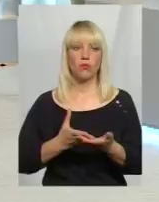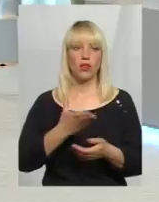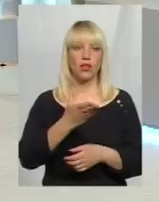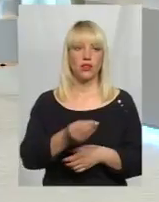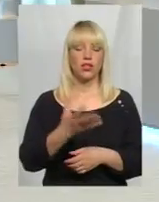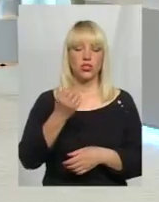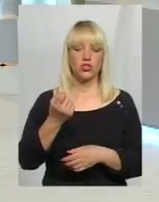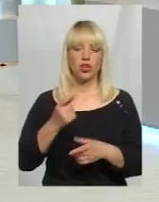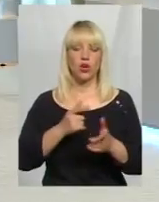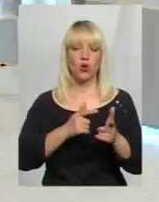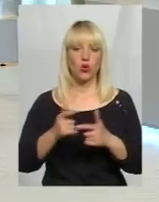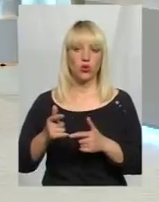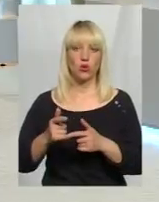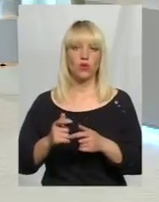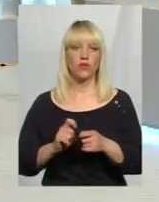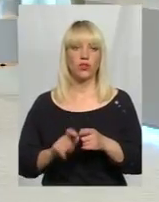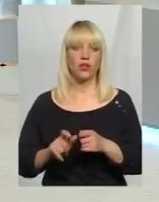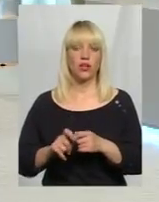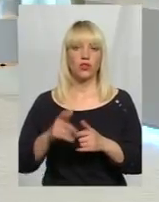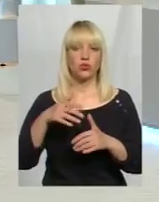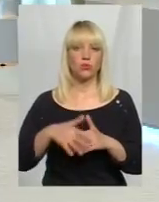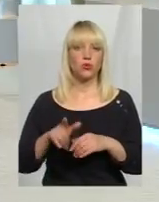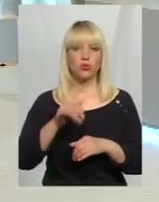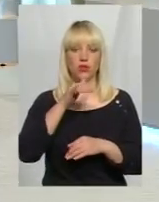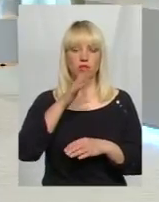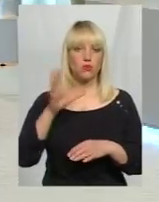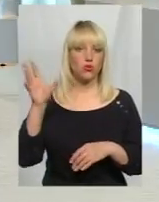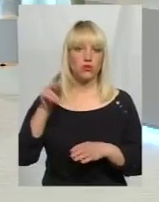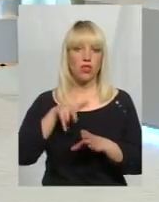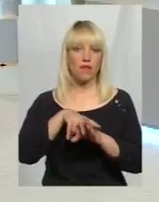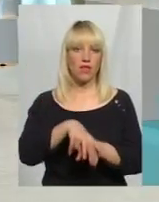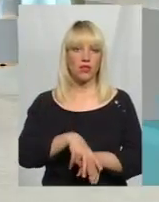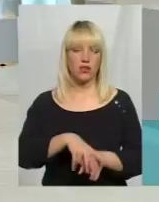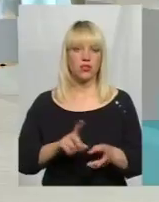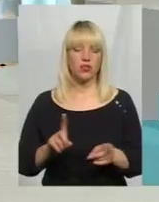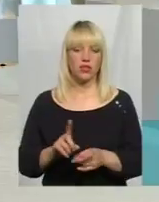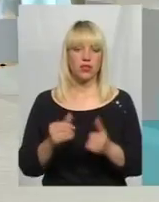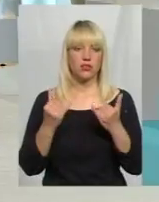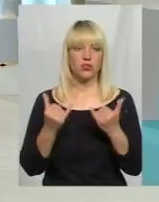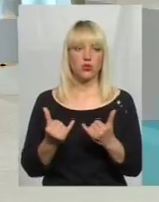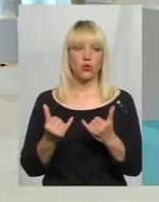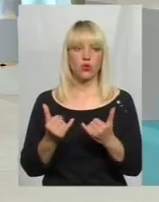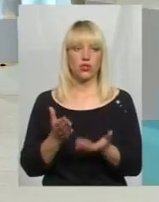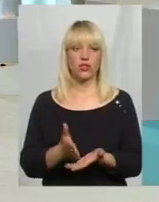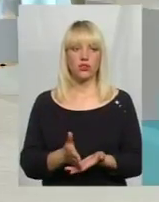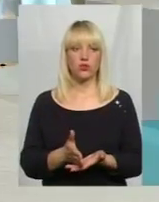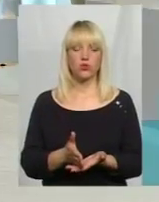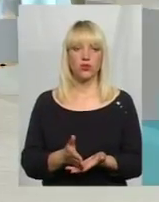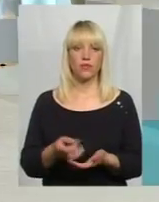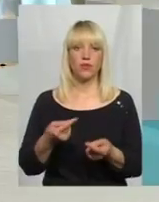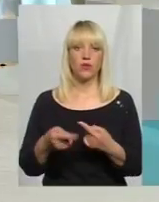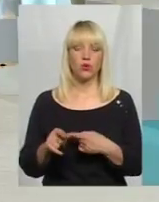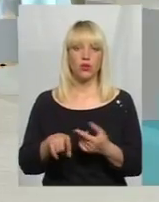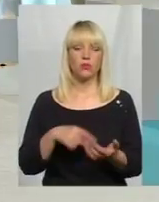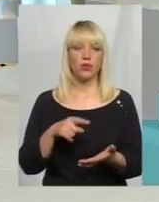готовий обілятися, зрозуміло, що він не зможе потягнути все те навантаження, котре сьогодні існує. Друге питання,